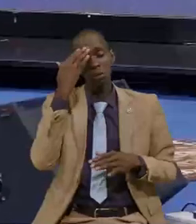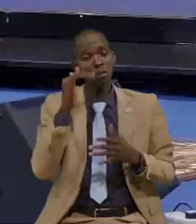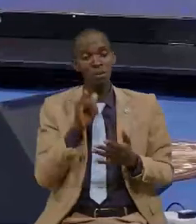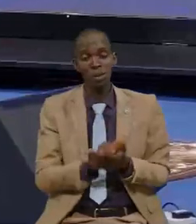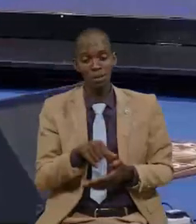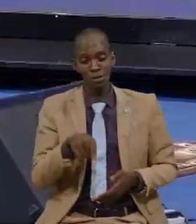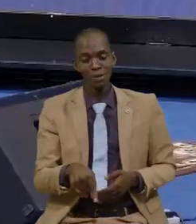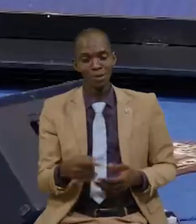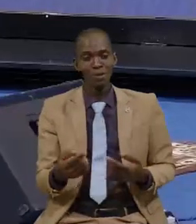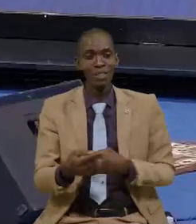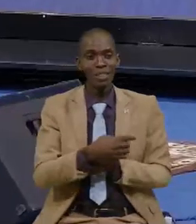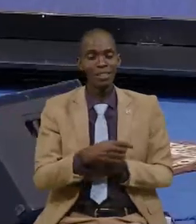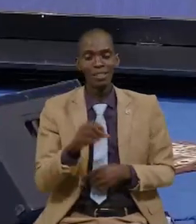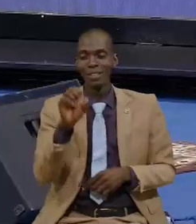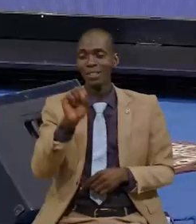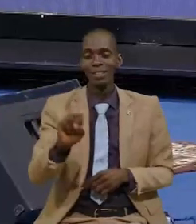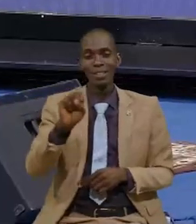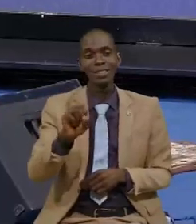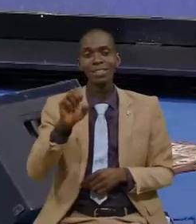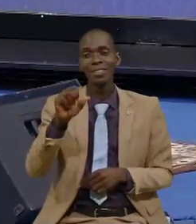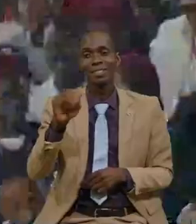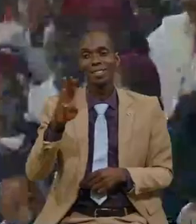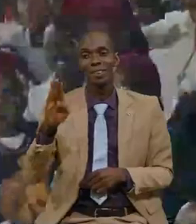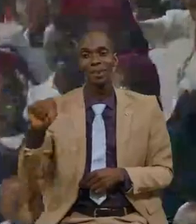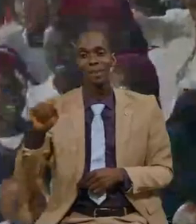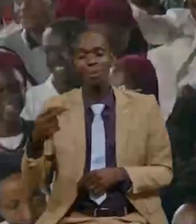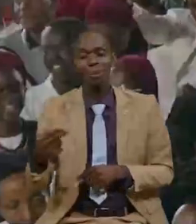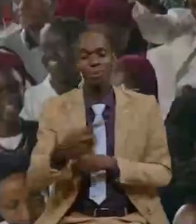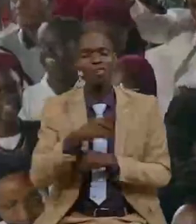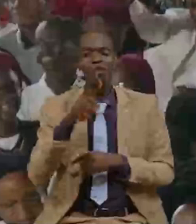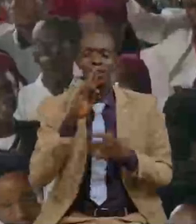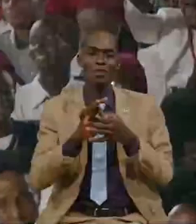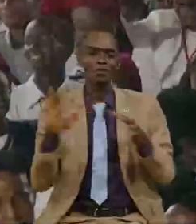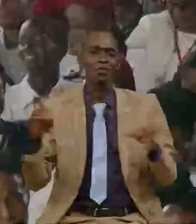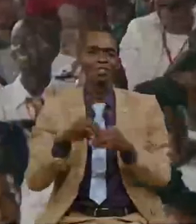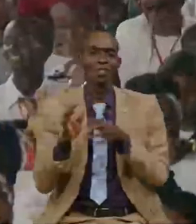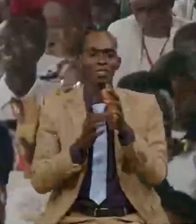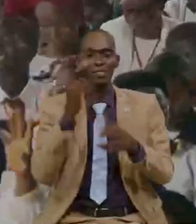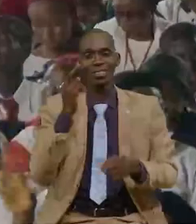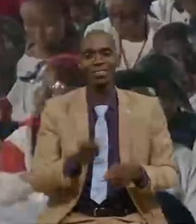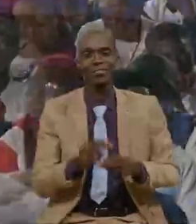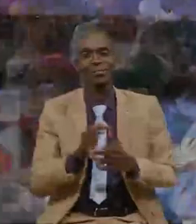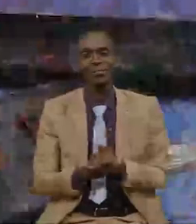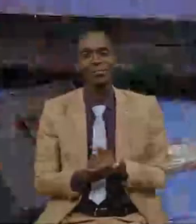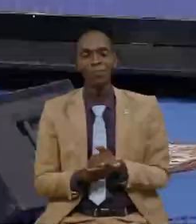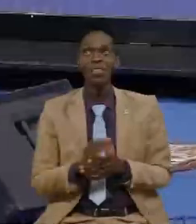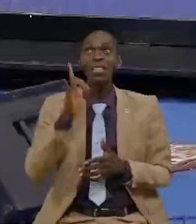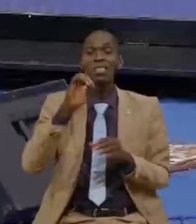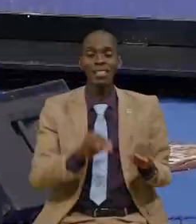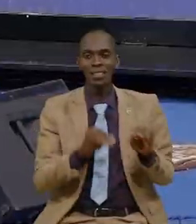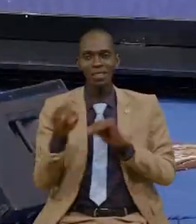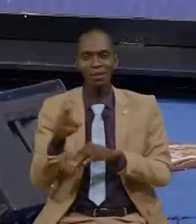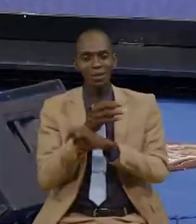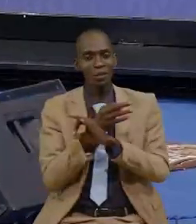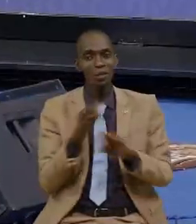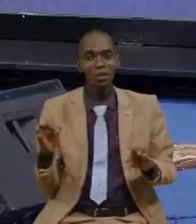ne savais même pas qu'aujourd'hui le sabbat, c'est juste samedi, le sabbat. Vous êtes délivré au nom de Jésus. Il